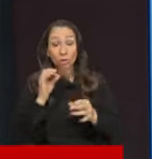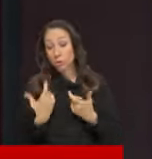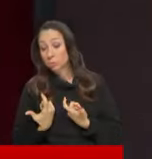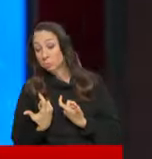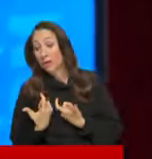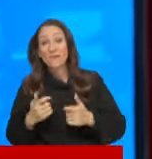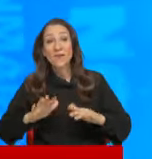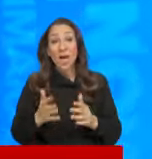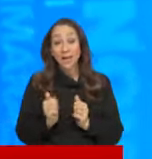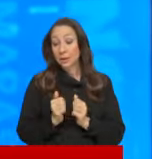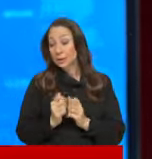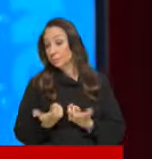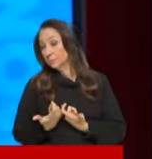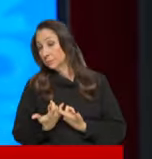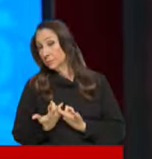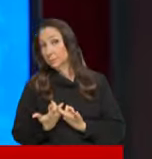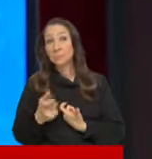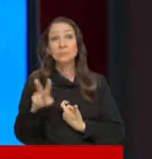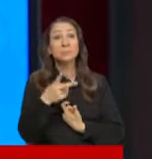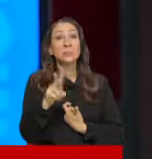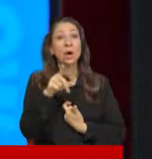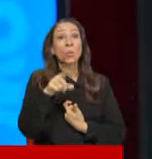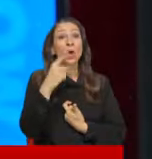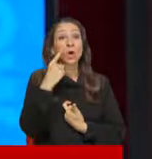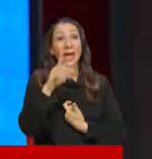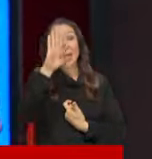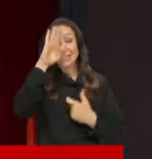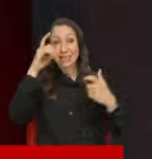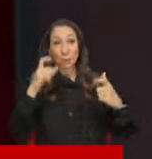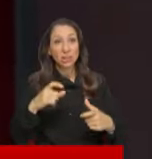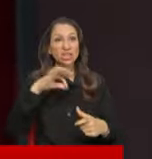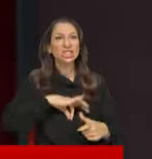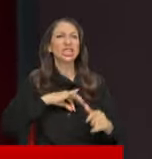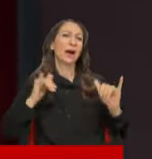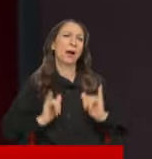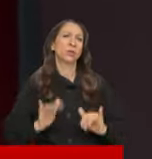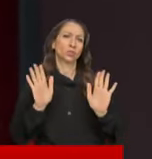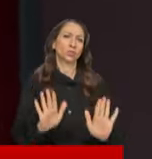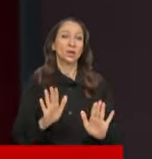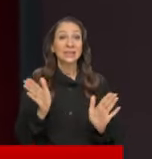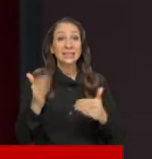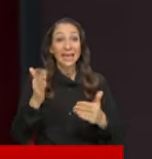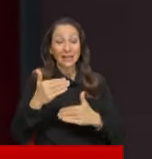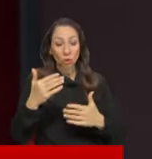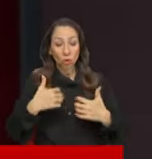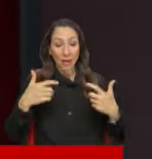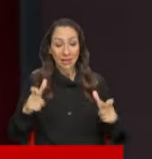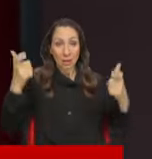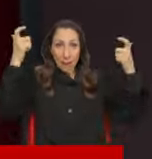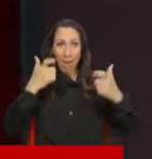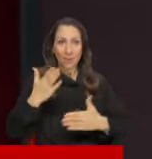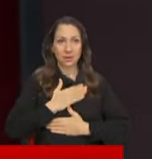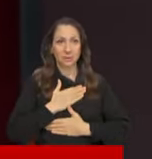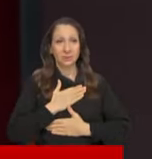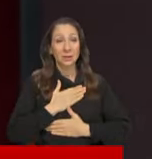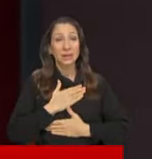oturacaksınız ya da yanında oturup Kontrol edeceksiniz Bu yönüyle istanbulluların içi çok rahat olsun sandık güvenliği bize emanet